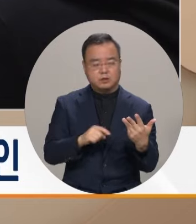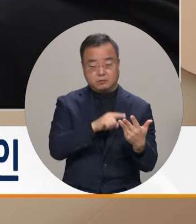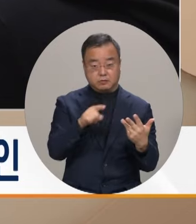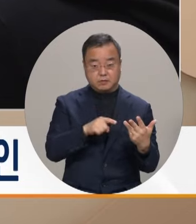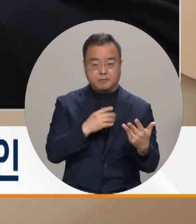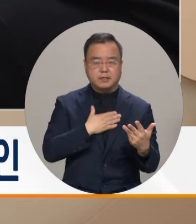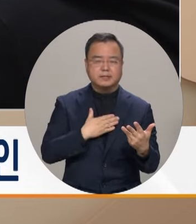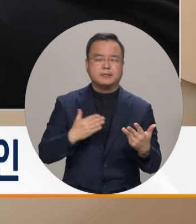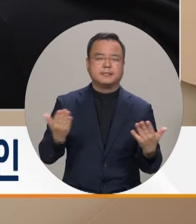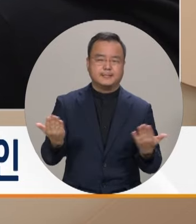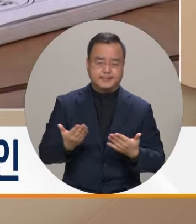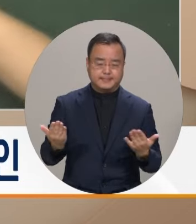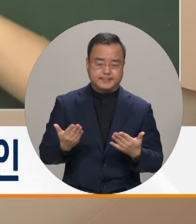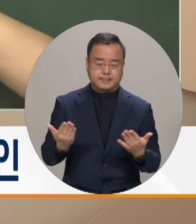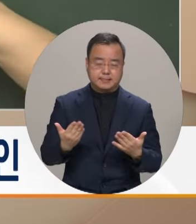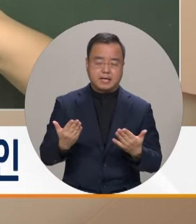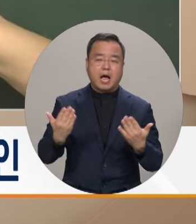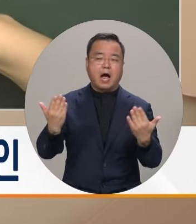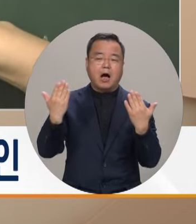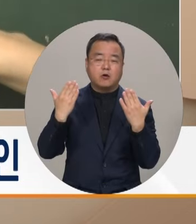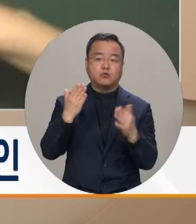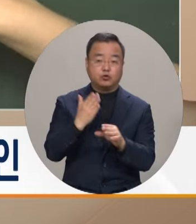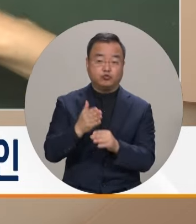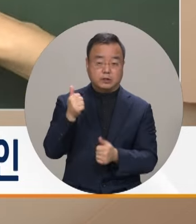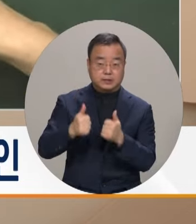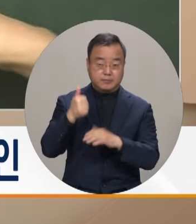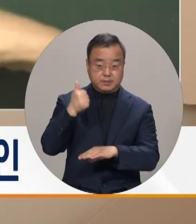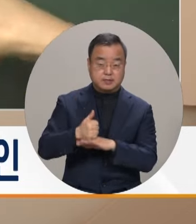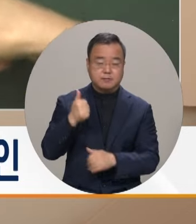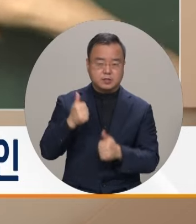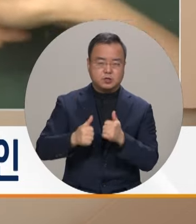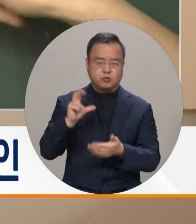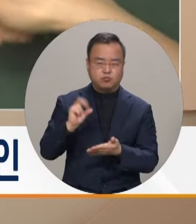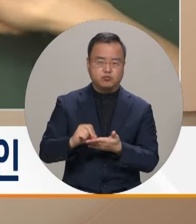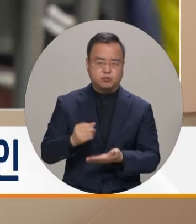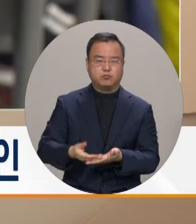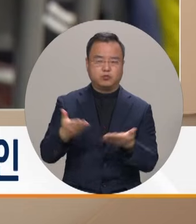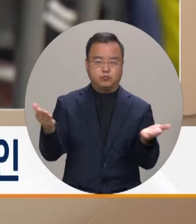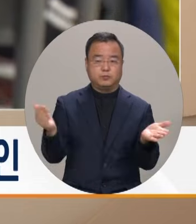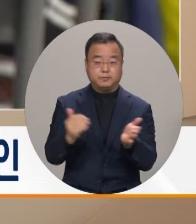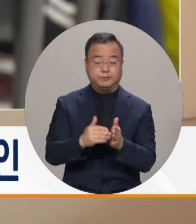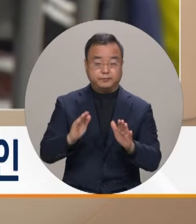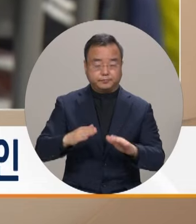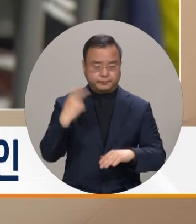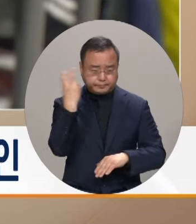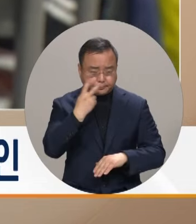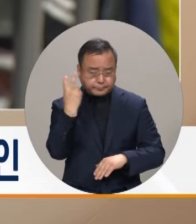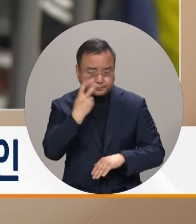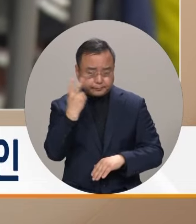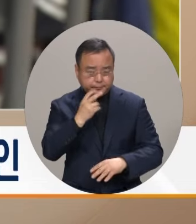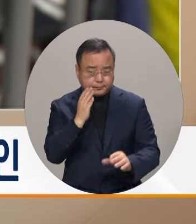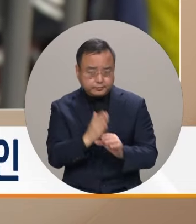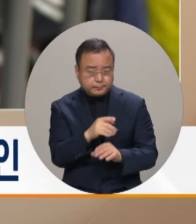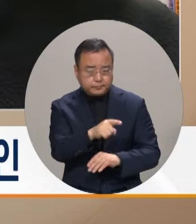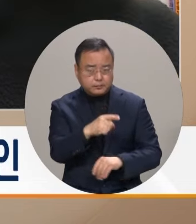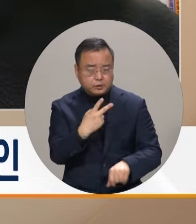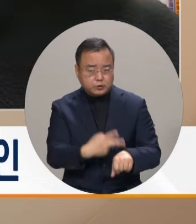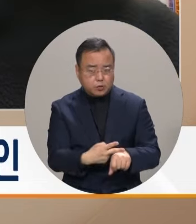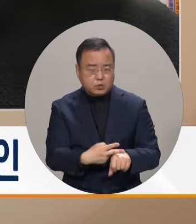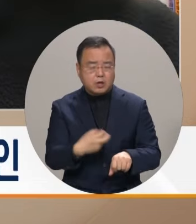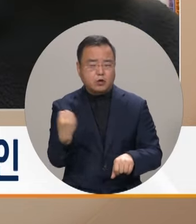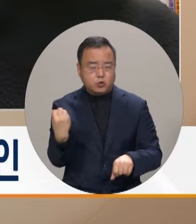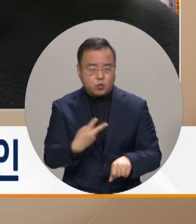근무하고 있는 학교의 중간고사 기말고사 문제로 출제 했는데요 이번 감사에서는이 해당 교사뿐만